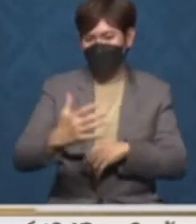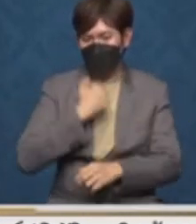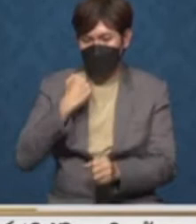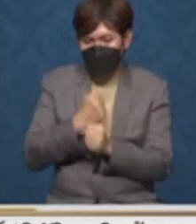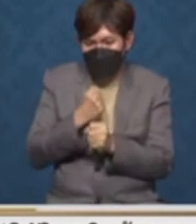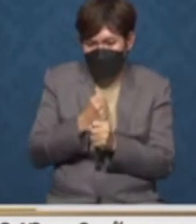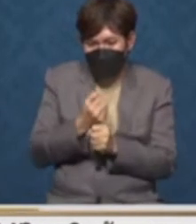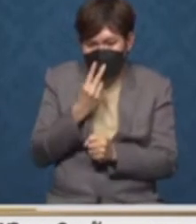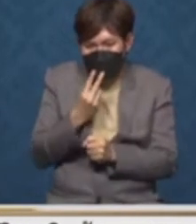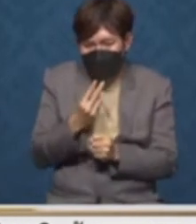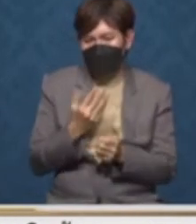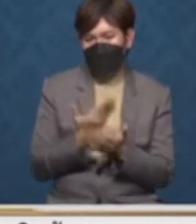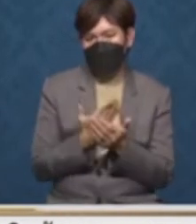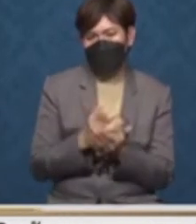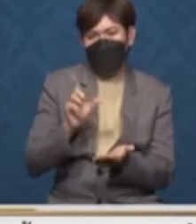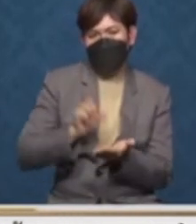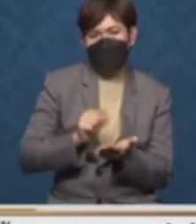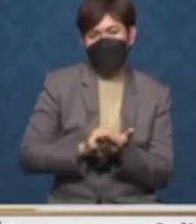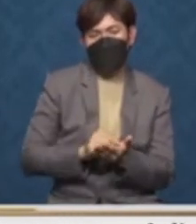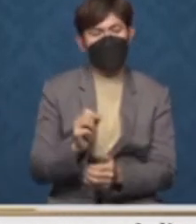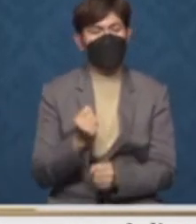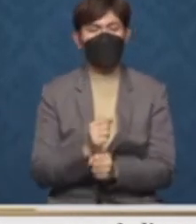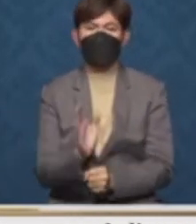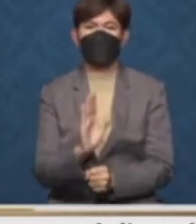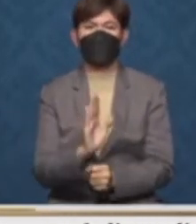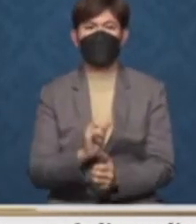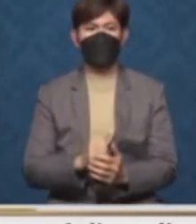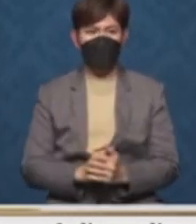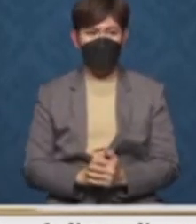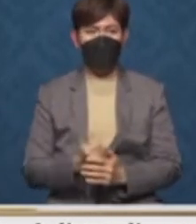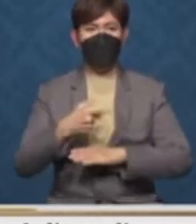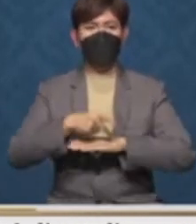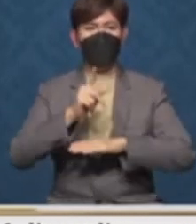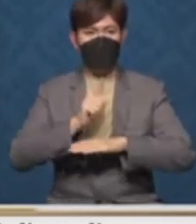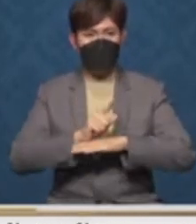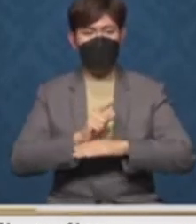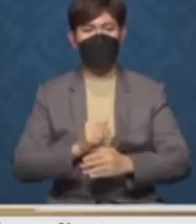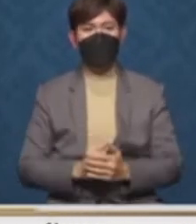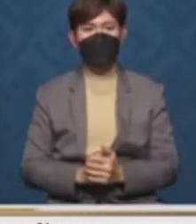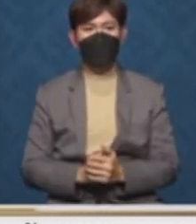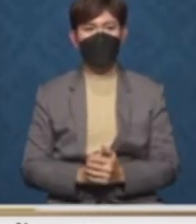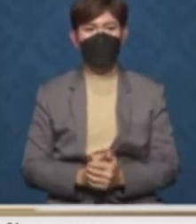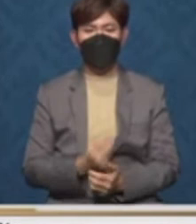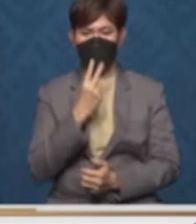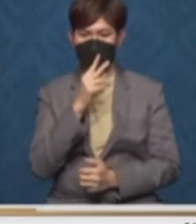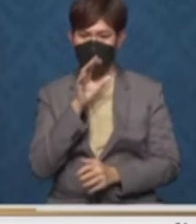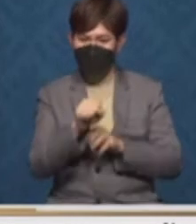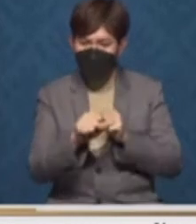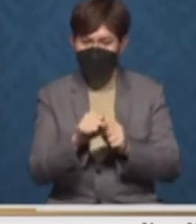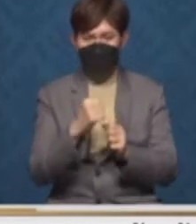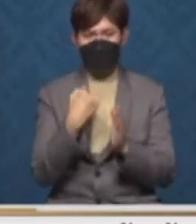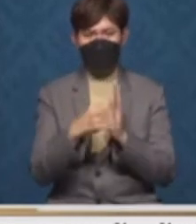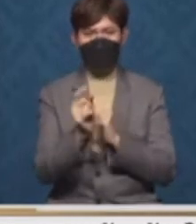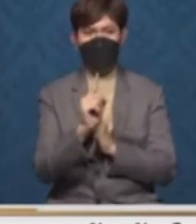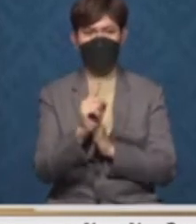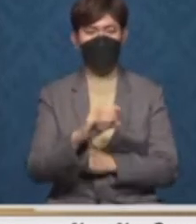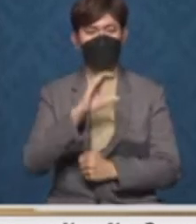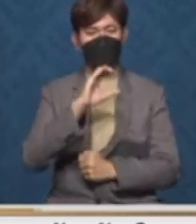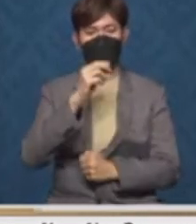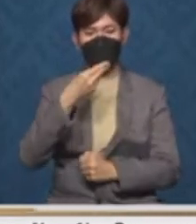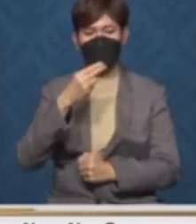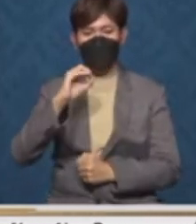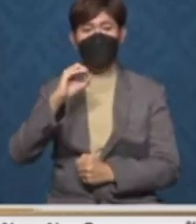ระจกขุดร่องน้ำนี่ครับถัดไปเลยครับท่านประธานครับข้อพิรุธนี่ครับที่บอกว่า CSOC เนี่ย